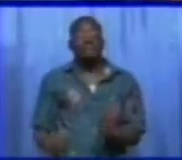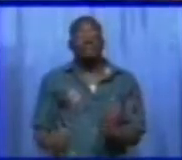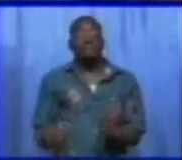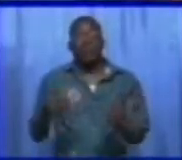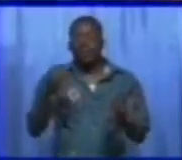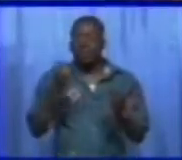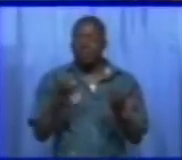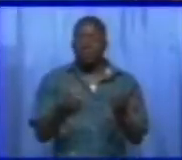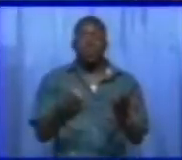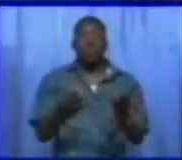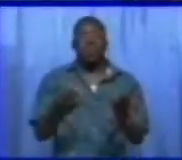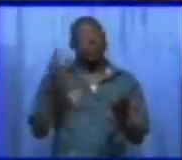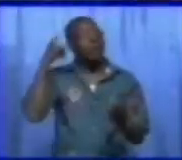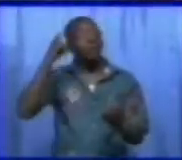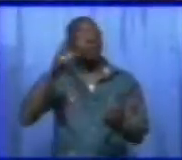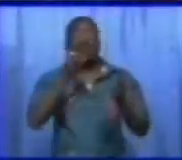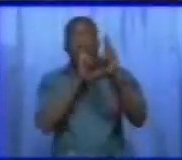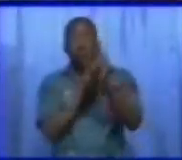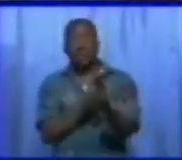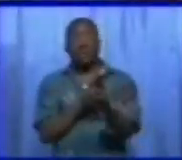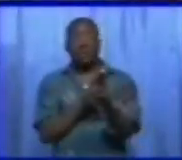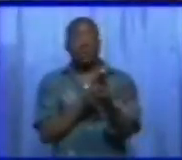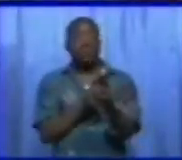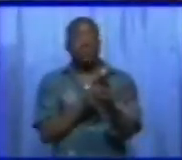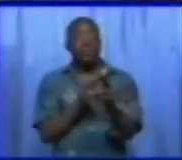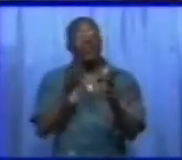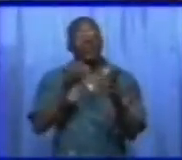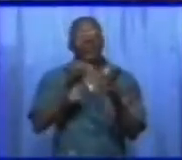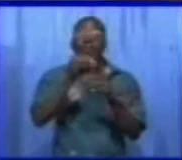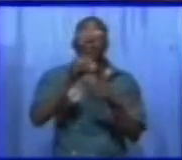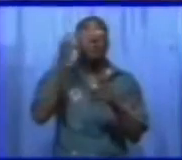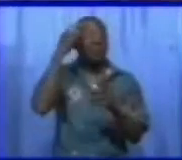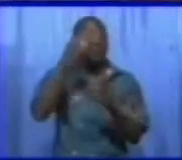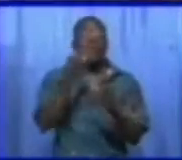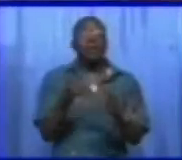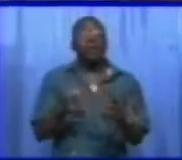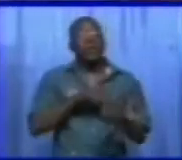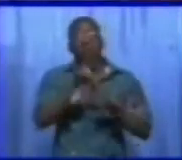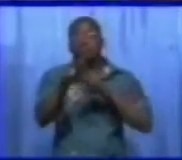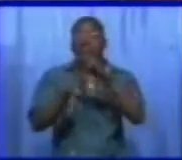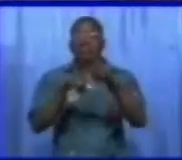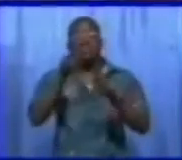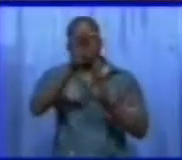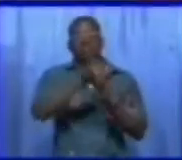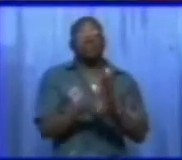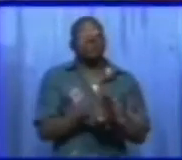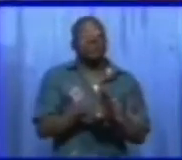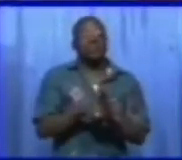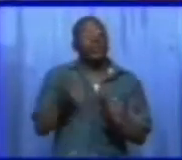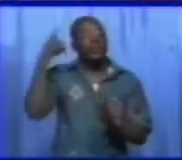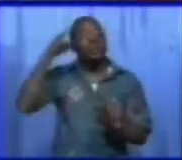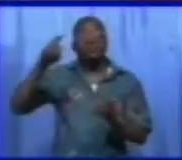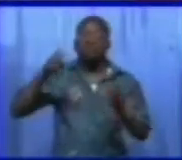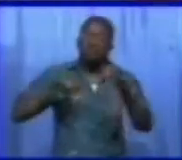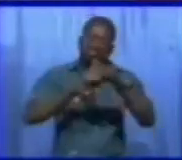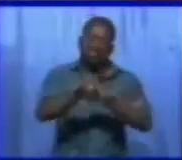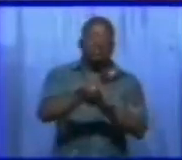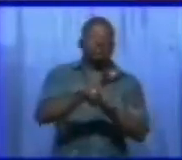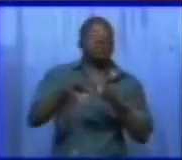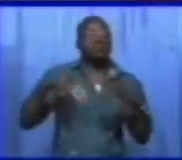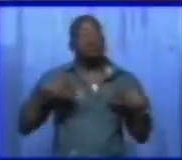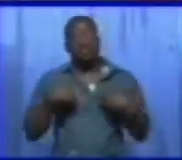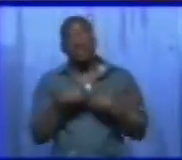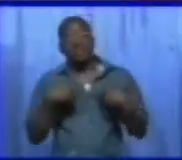considérables en armement, en télécommunication, en moyens de déplacement. Ces gens sont en train de décimer nos